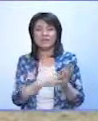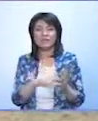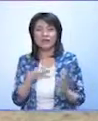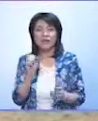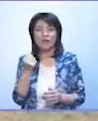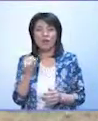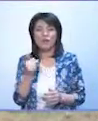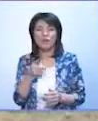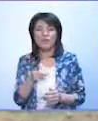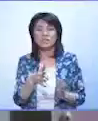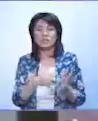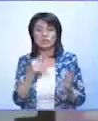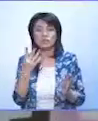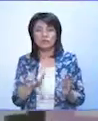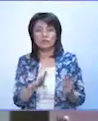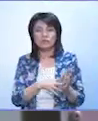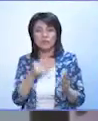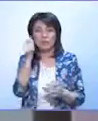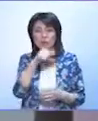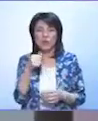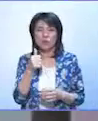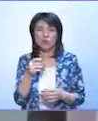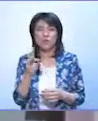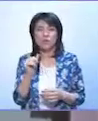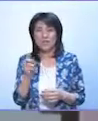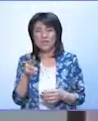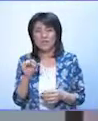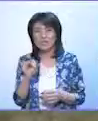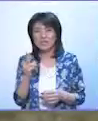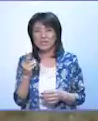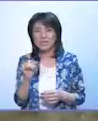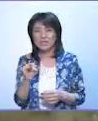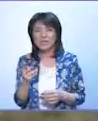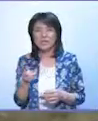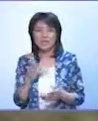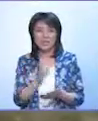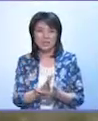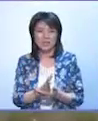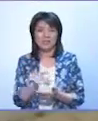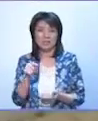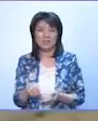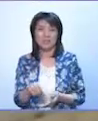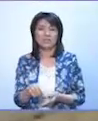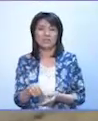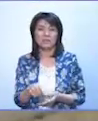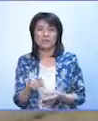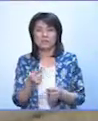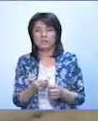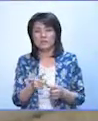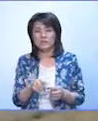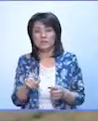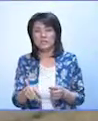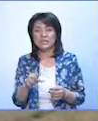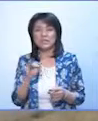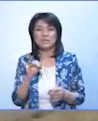августа 1949 года. Радиационный фон, конечно же, есть, поэтому без специальных бахил и маски ходить здесь не рекомендуется. Это испытательная